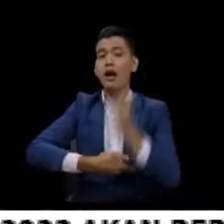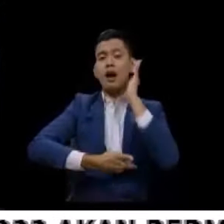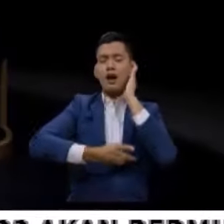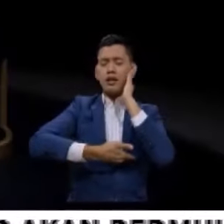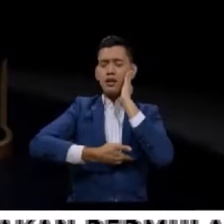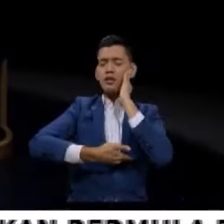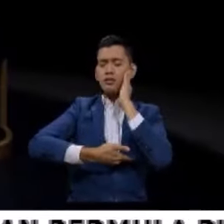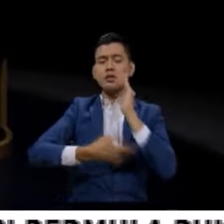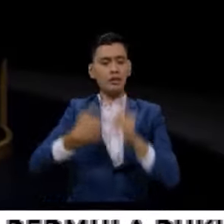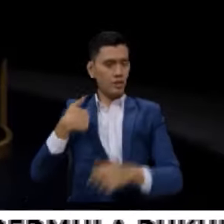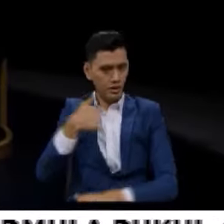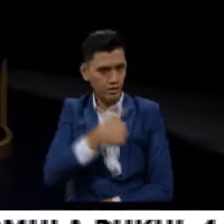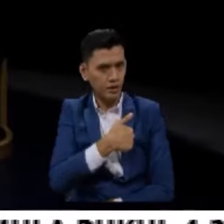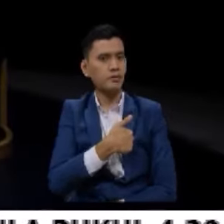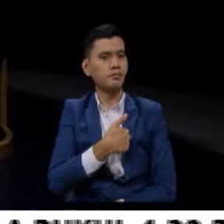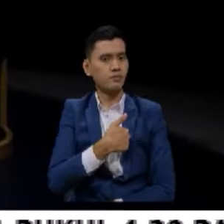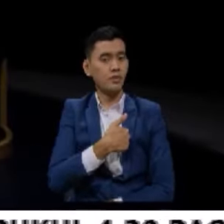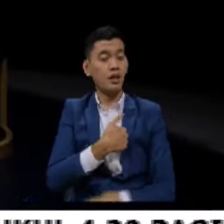itu